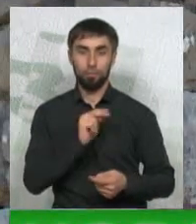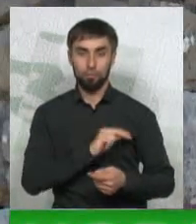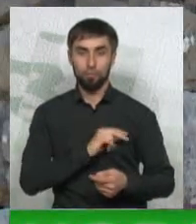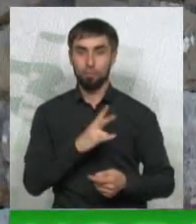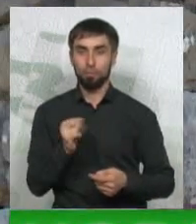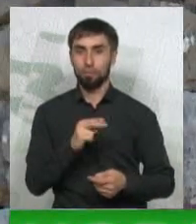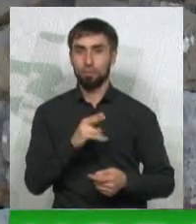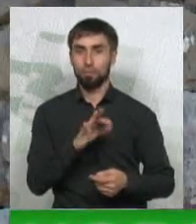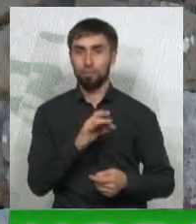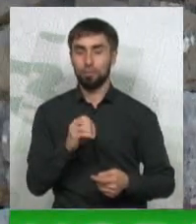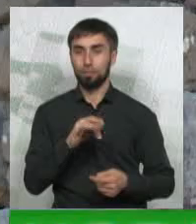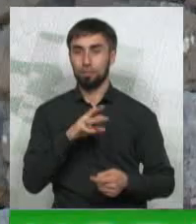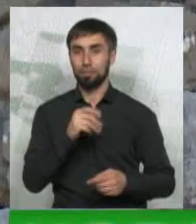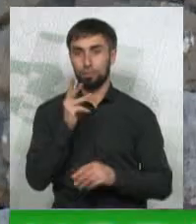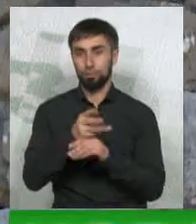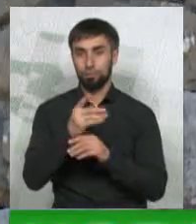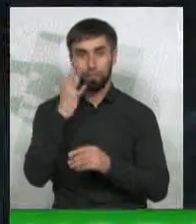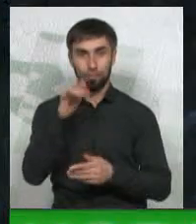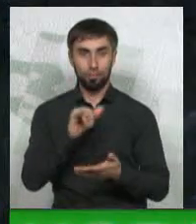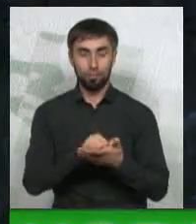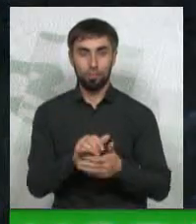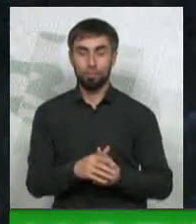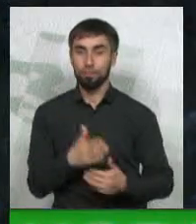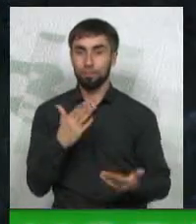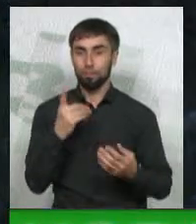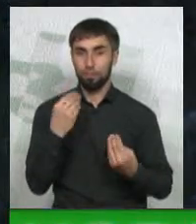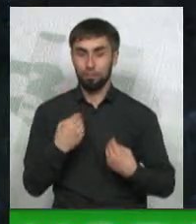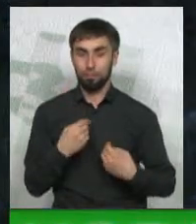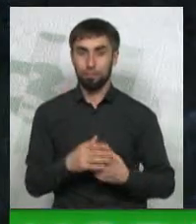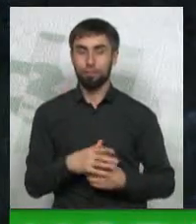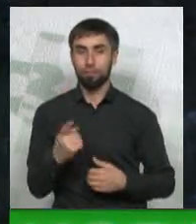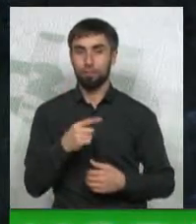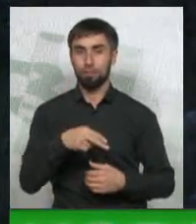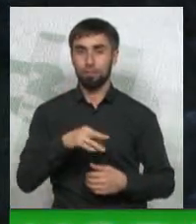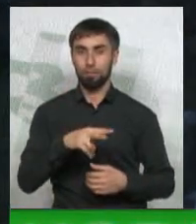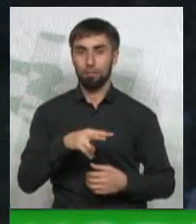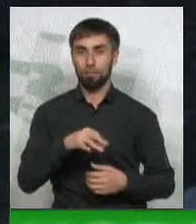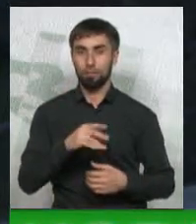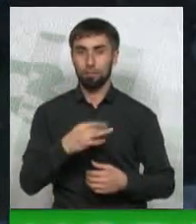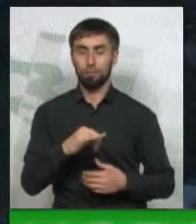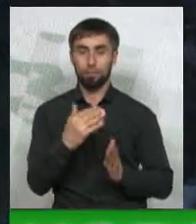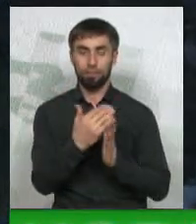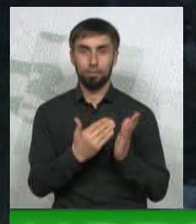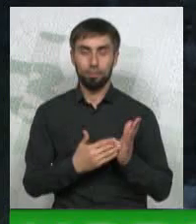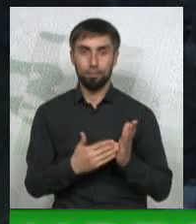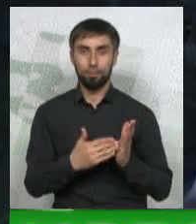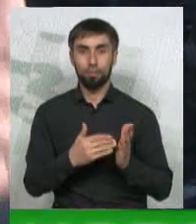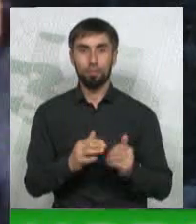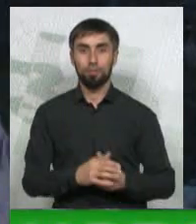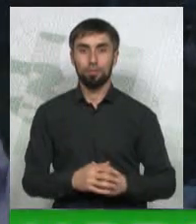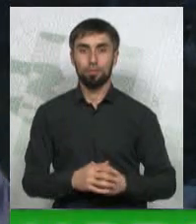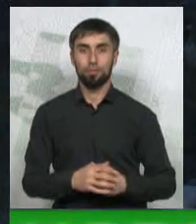над внедрением системы видеонаблюдения. Дал я дали первый пилотный программ диан ох диан